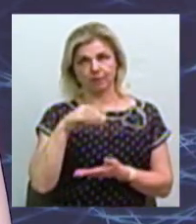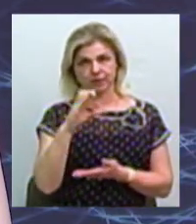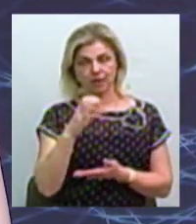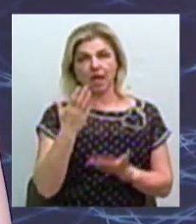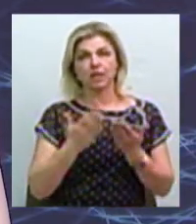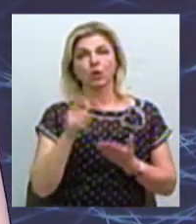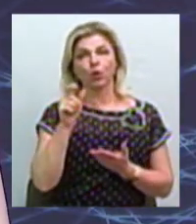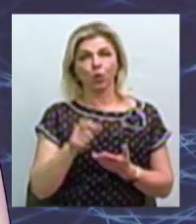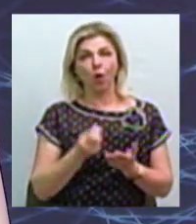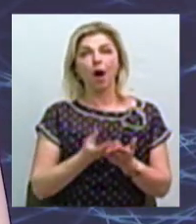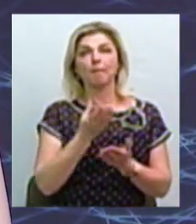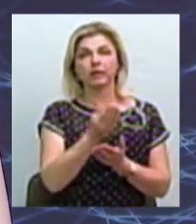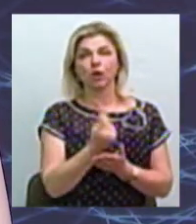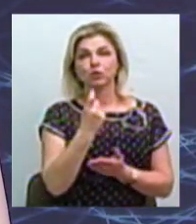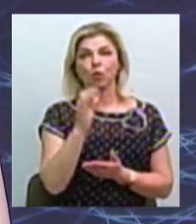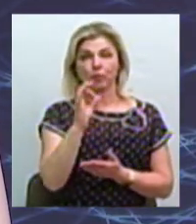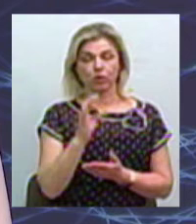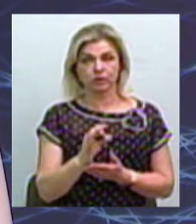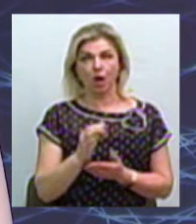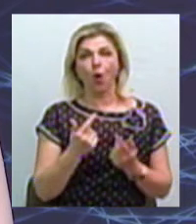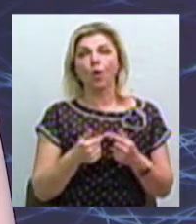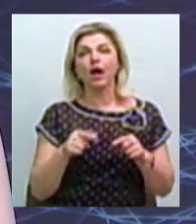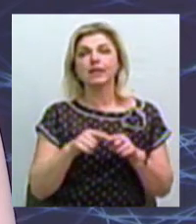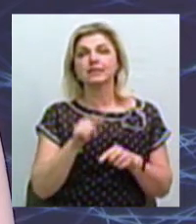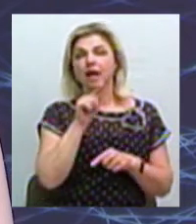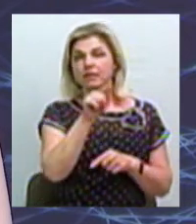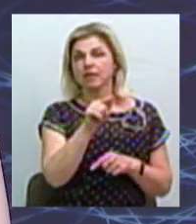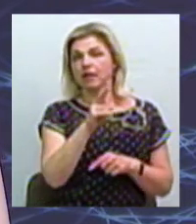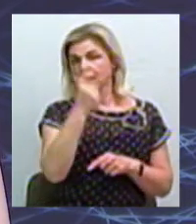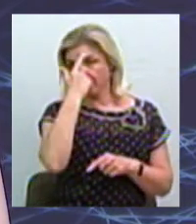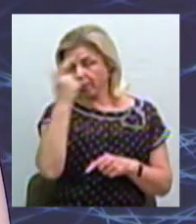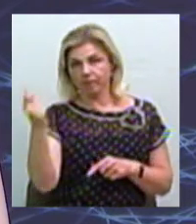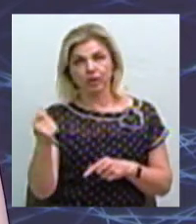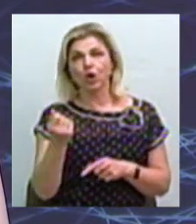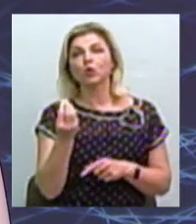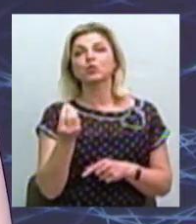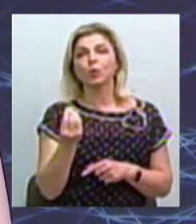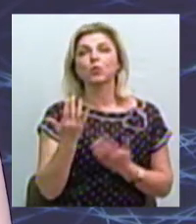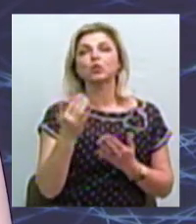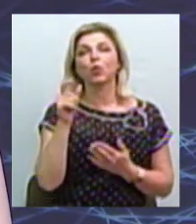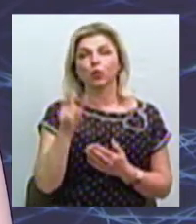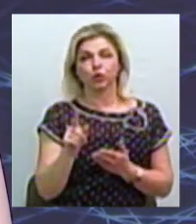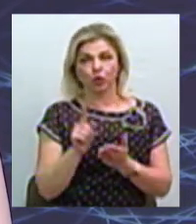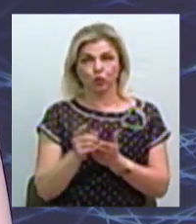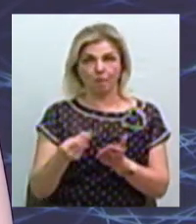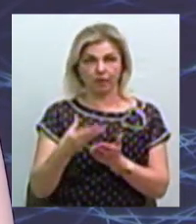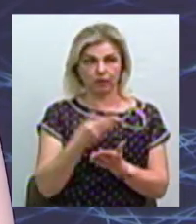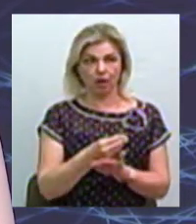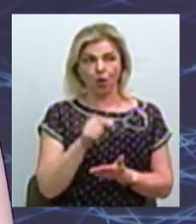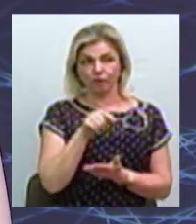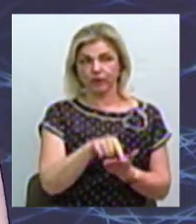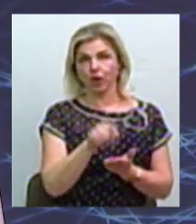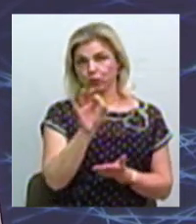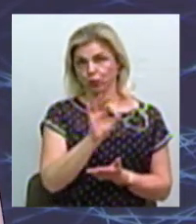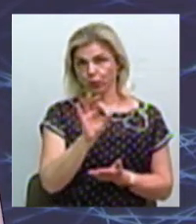100%, організація, звісно, не подає Ощадбанку суму, яку людина повинна сплачувати. В неї нуль.